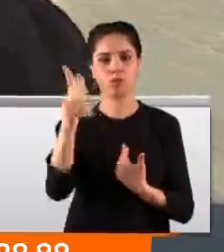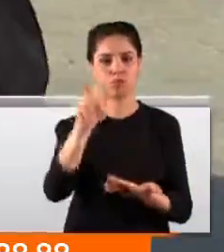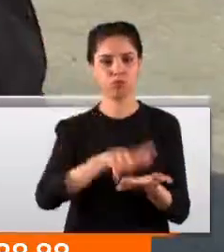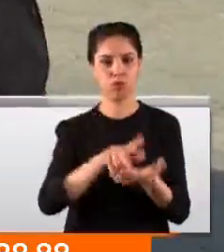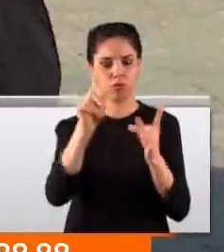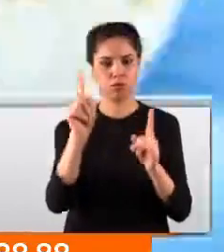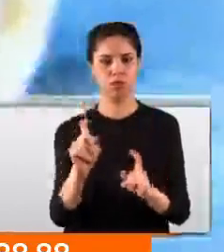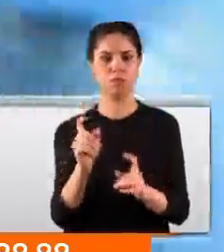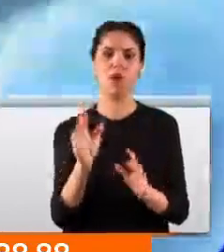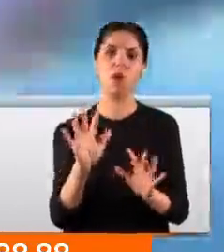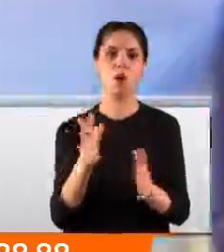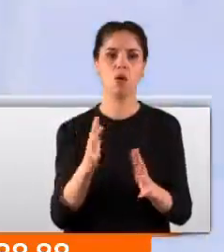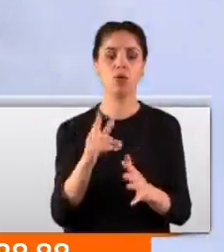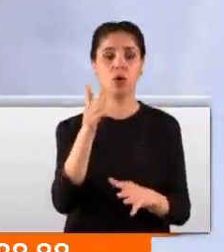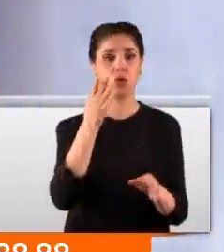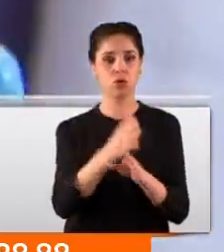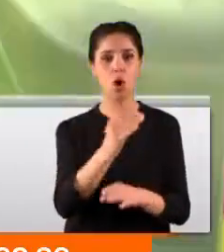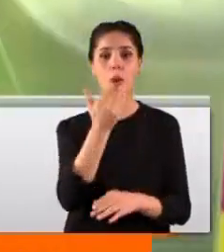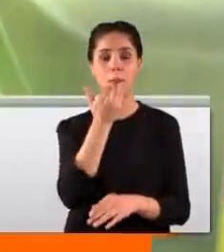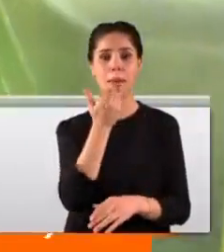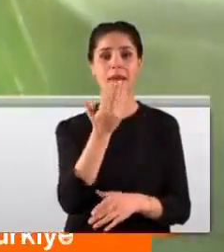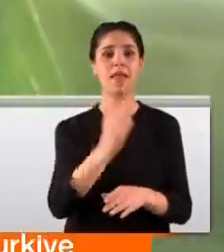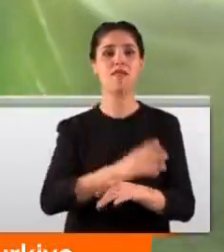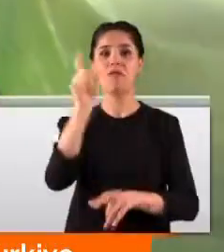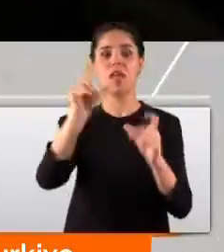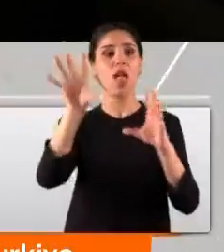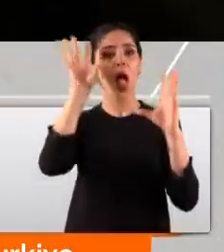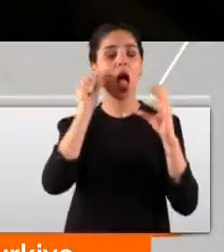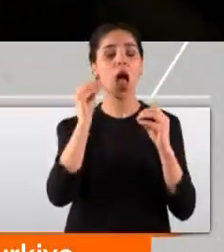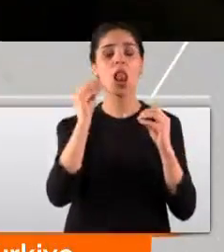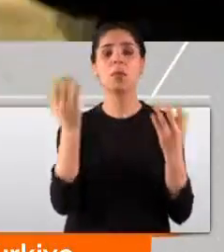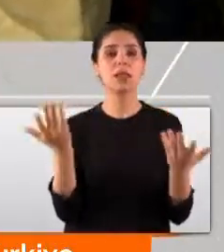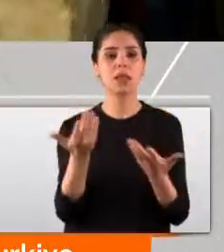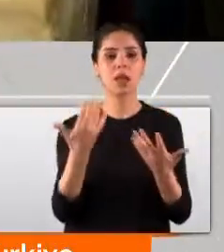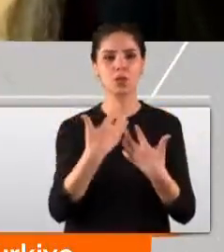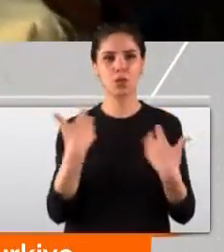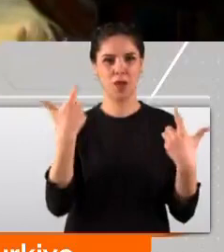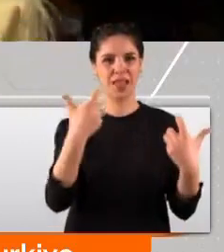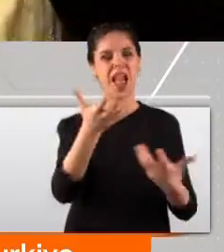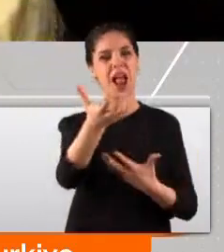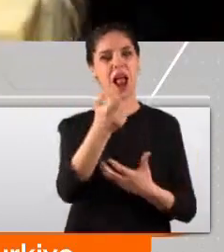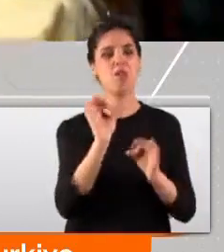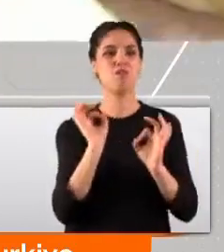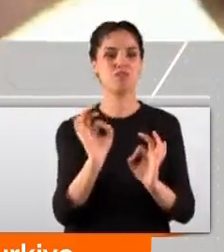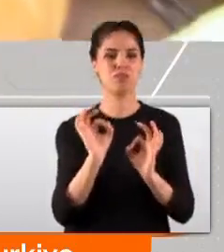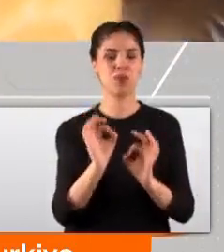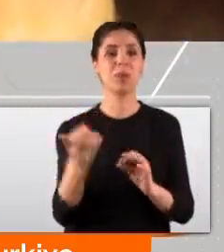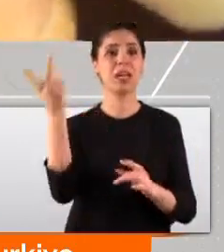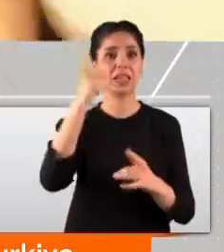mi bu peynir? Fena değil. Peki doğru peyniri sıradan vatandaş nasıl anlar? Bir, güvendiğiniz yerlerden alışveriş yapın.